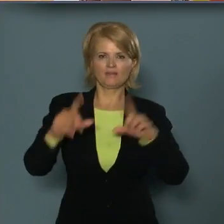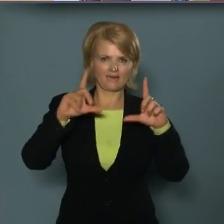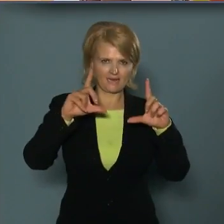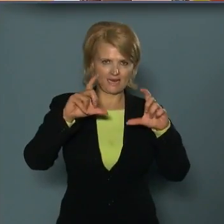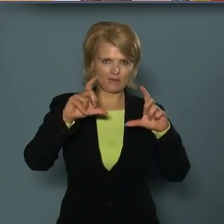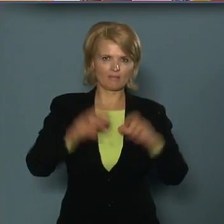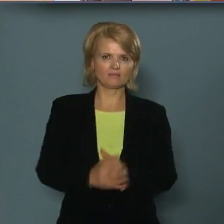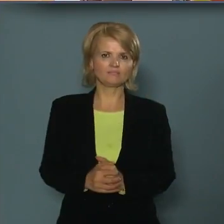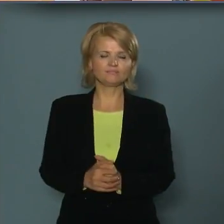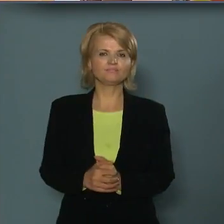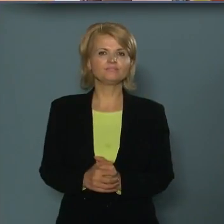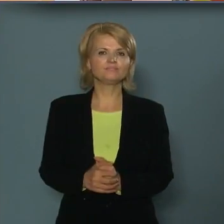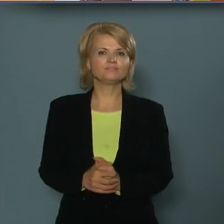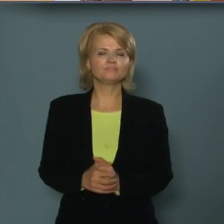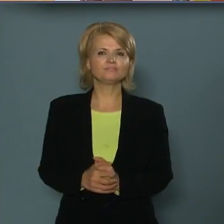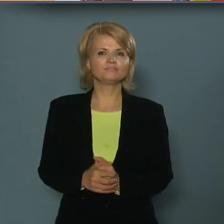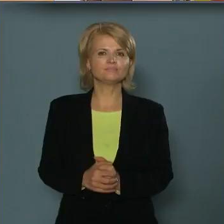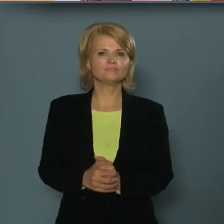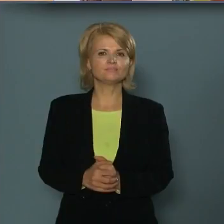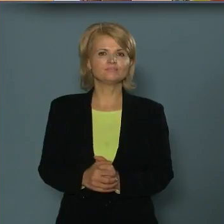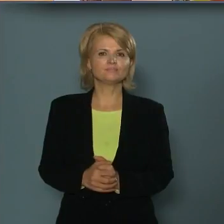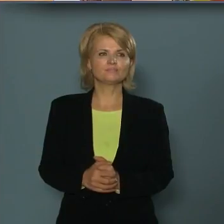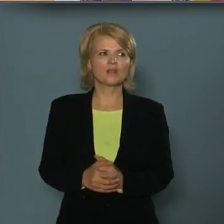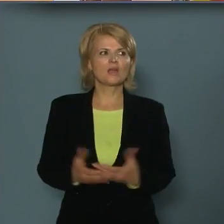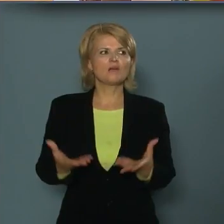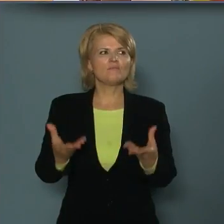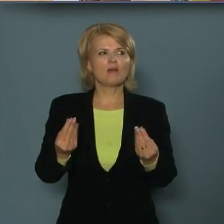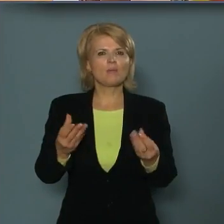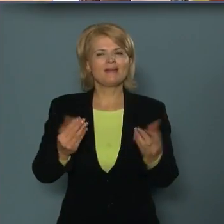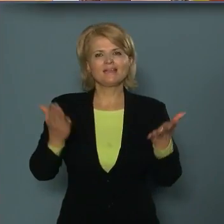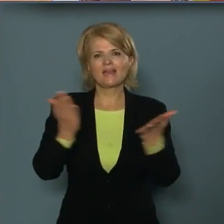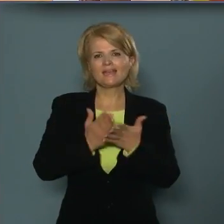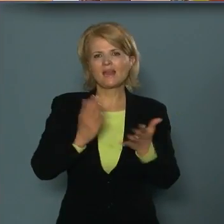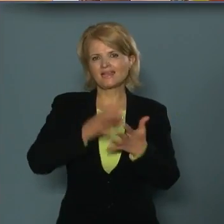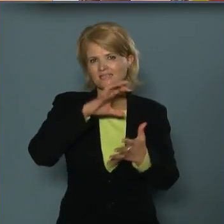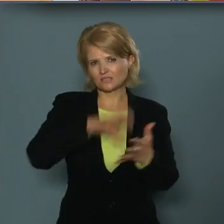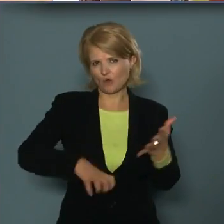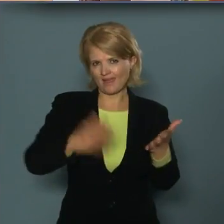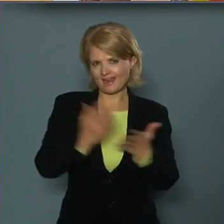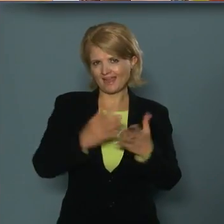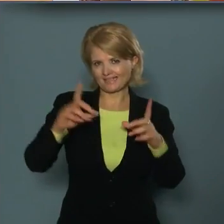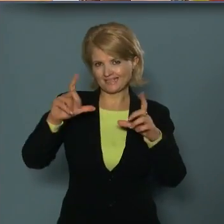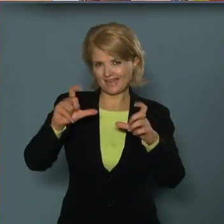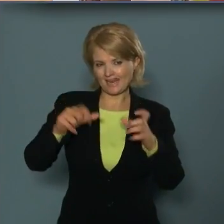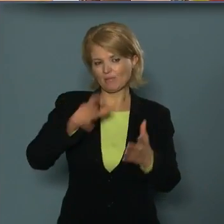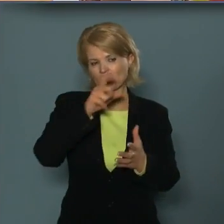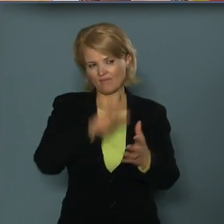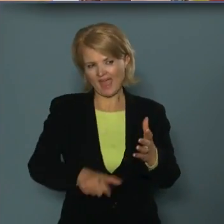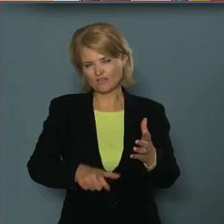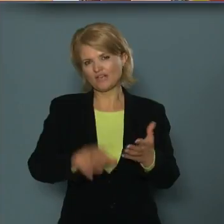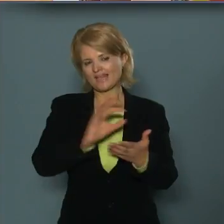képekkel. Hát részben amelyek hozzáillettek valahogy a szövegekhez, akár vershez,